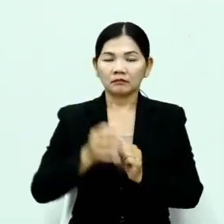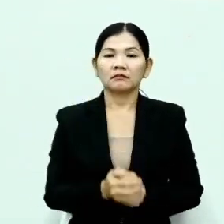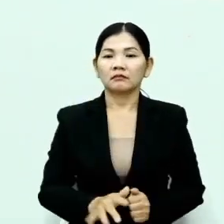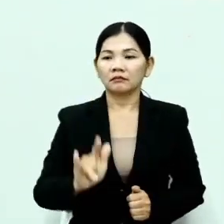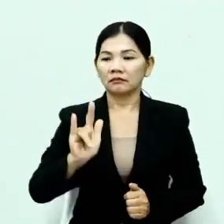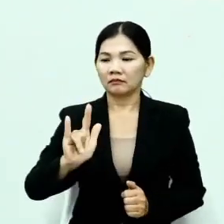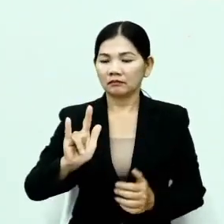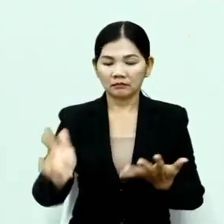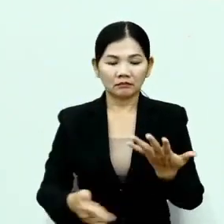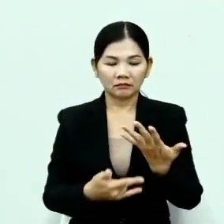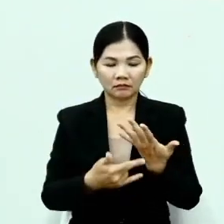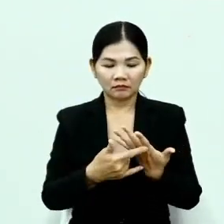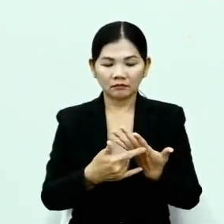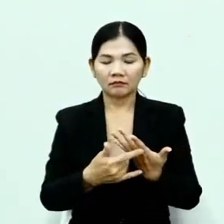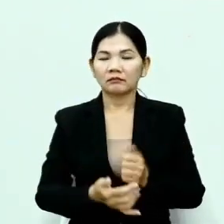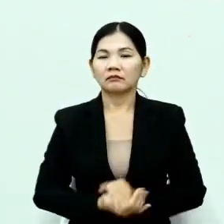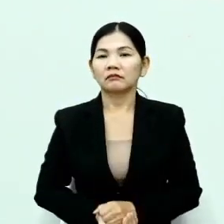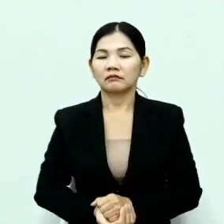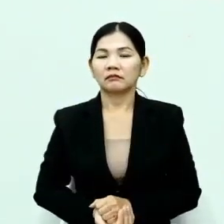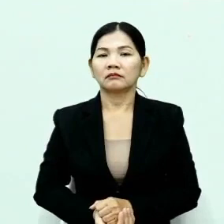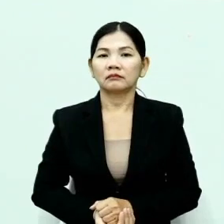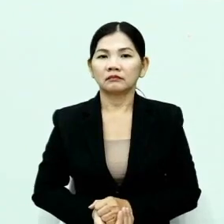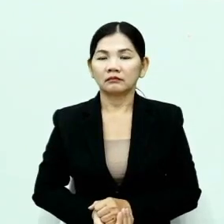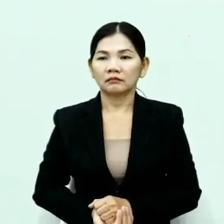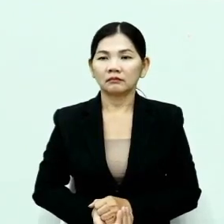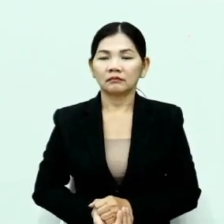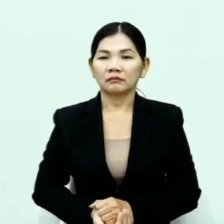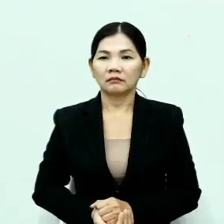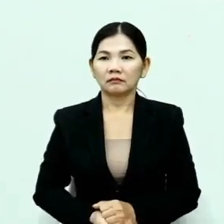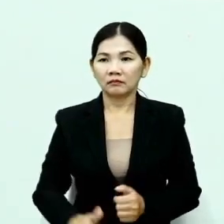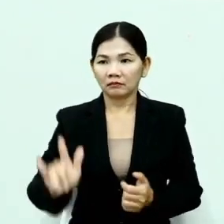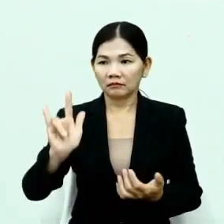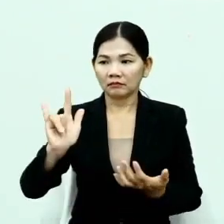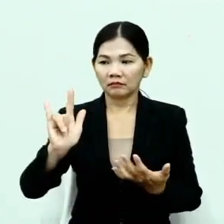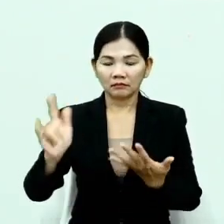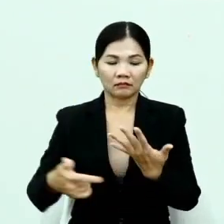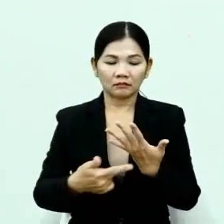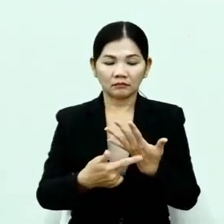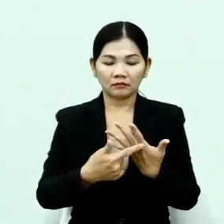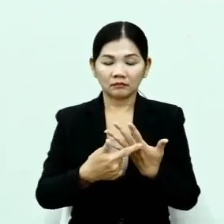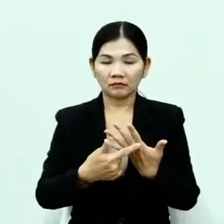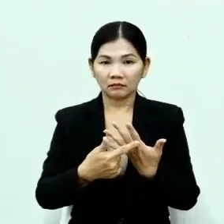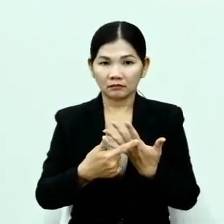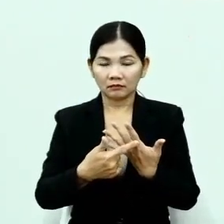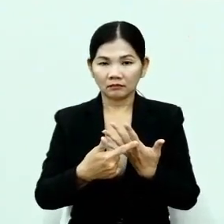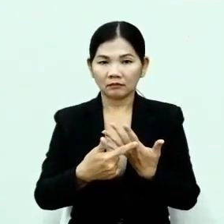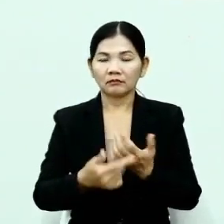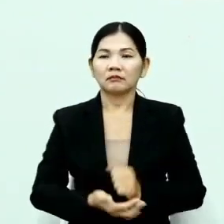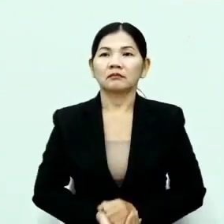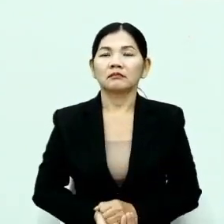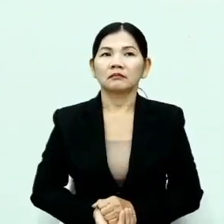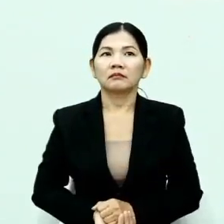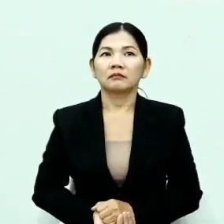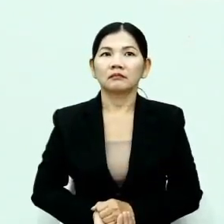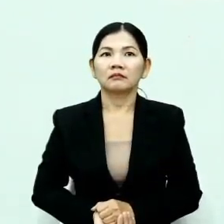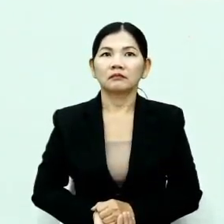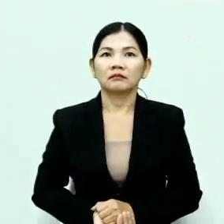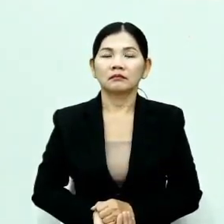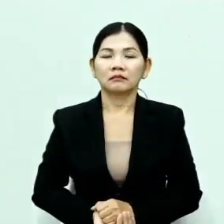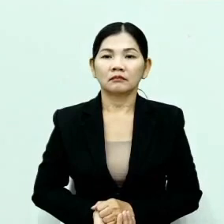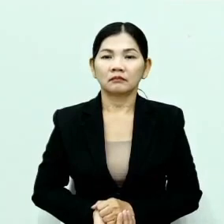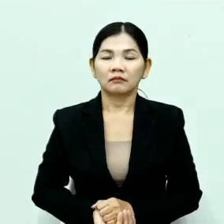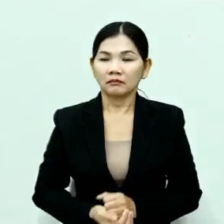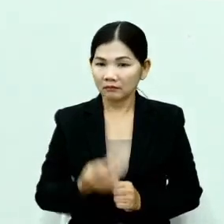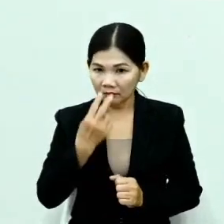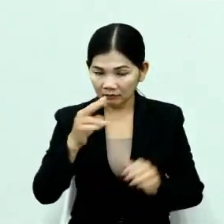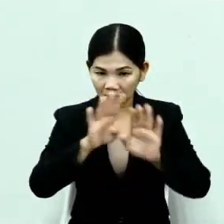បនិងស្រៈអេបេះគឺមានអក្សរបនិងស្រៈអេកូនកូ